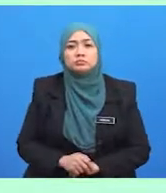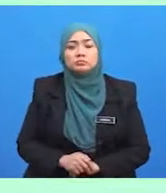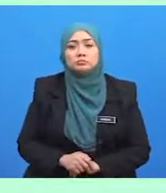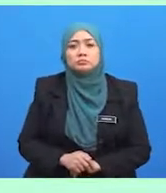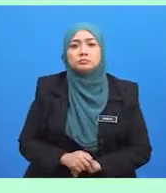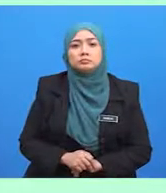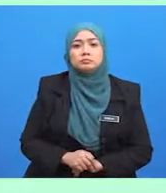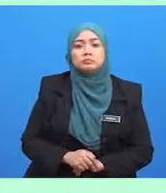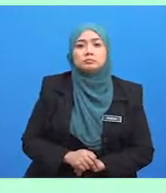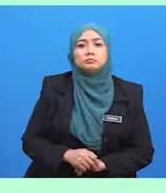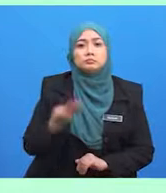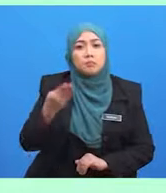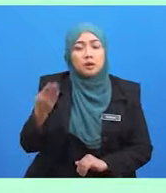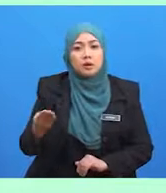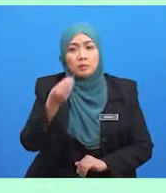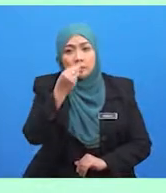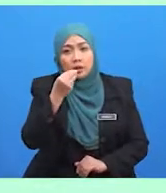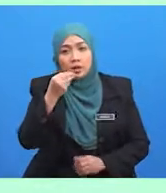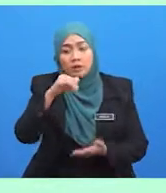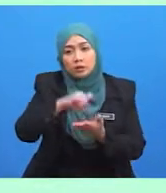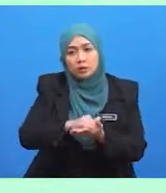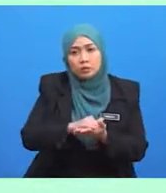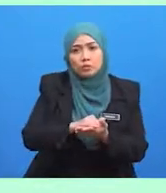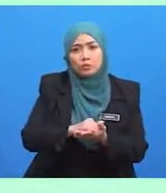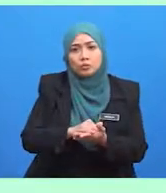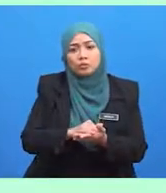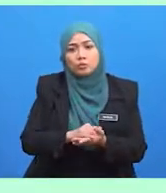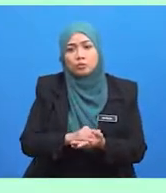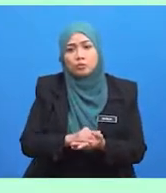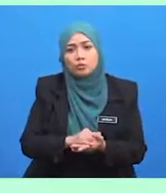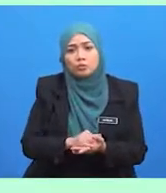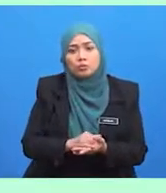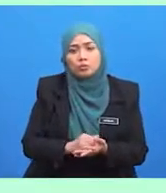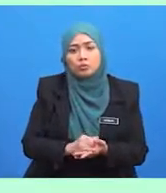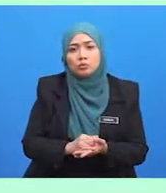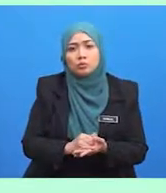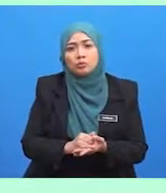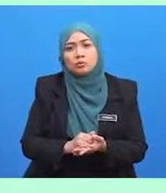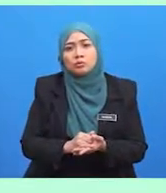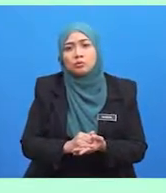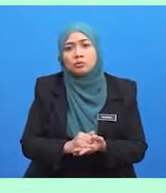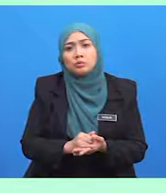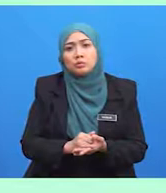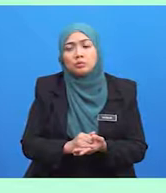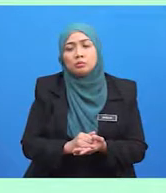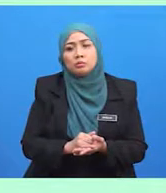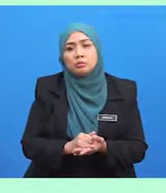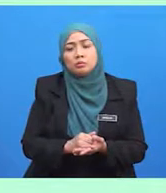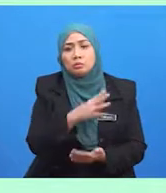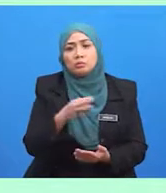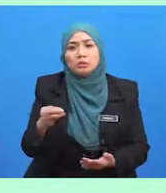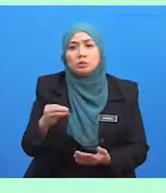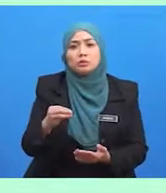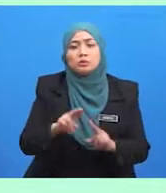Produk makanan yang gagal dalam pemeriksaan penguasa agromakanan dan veterina atau AVA dan ujian